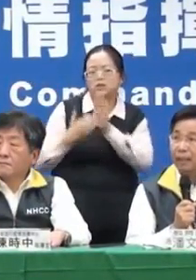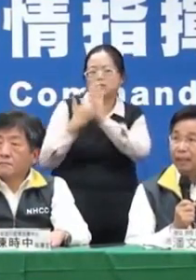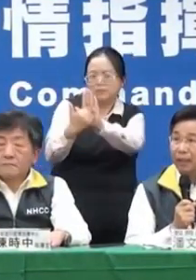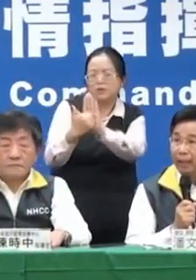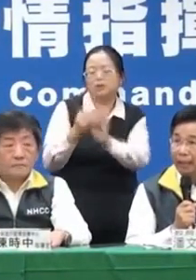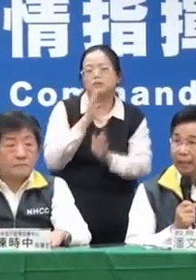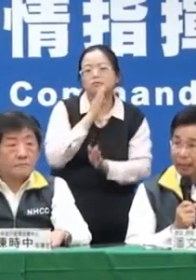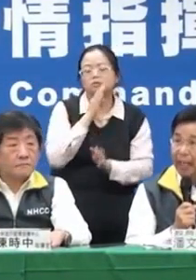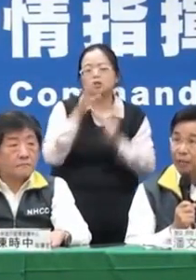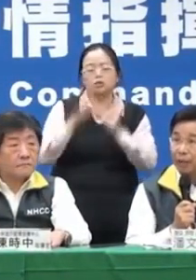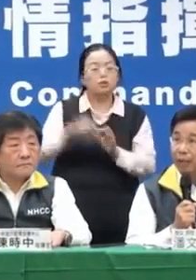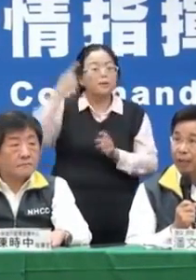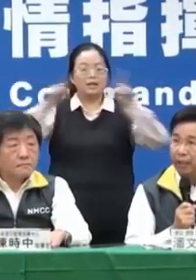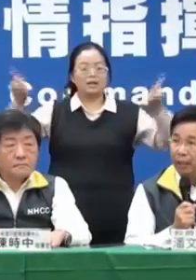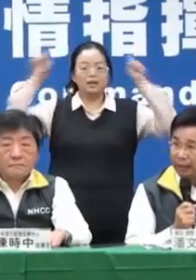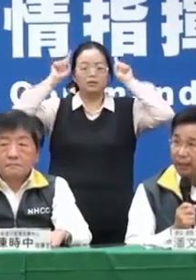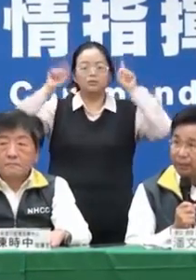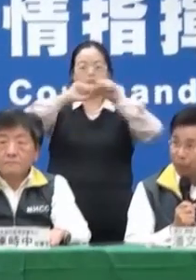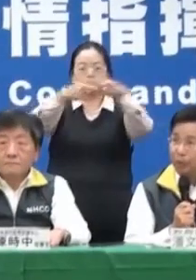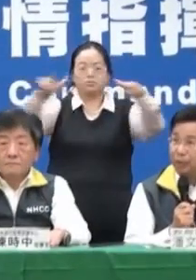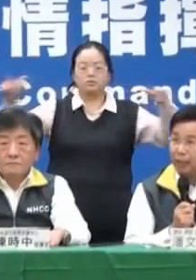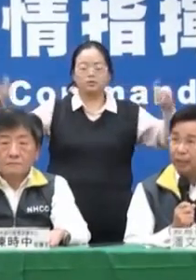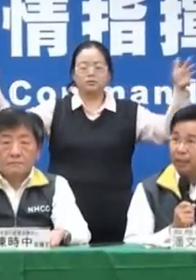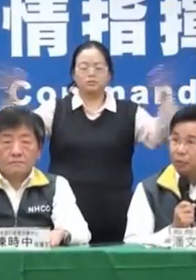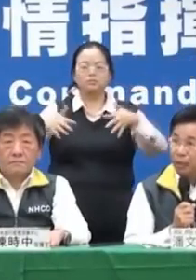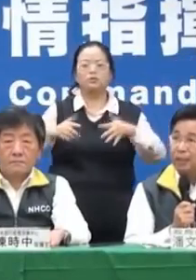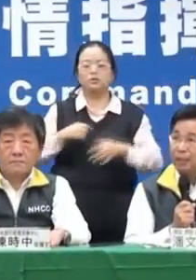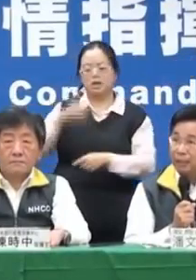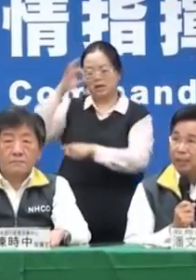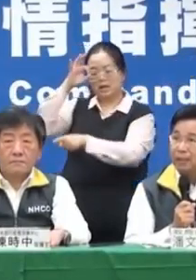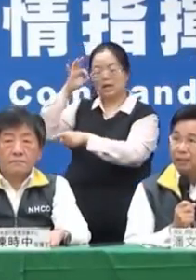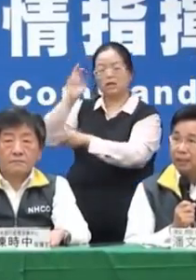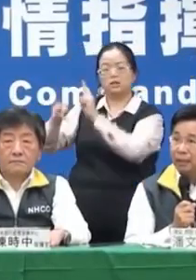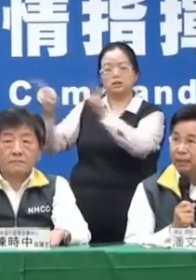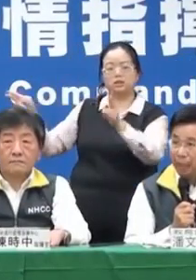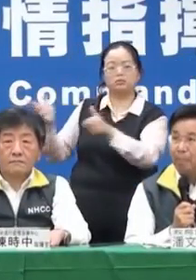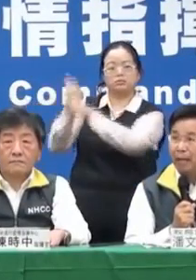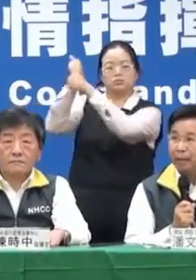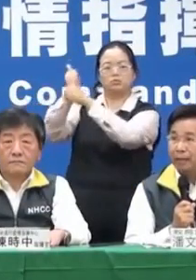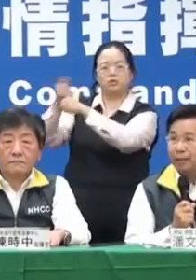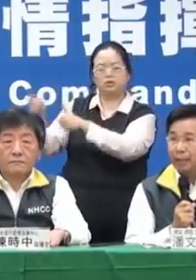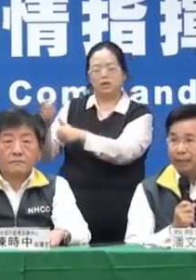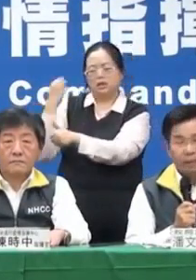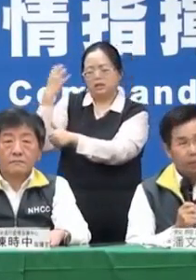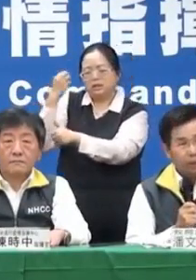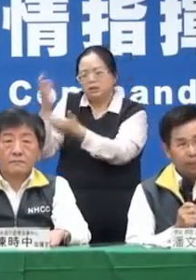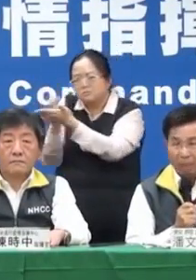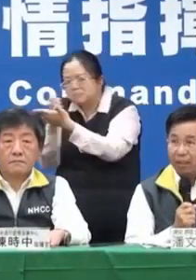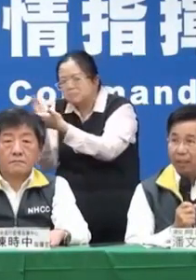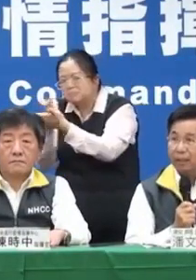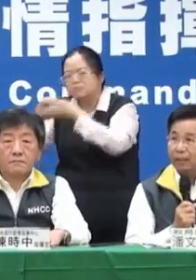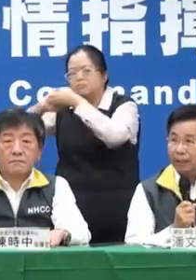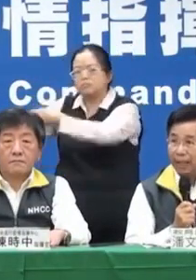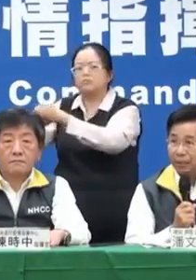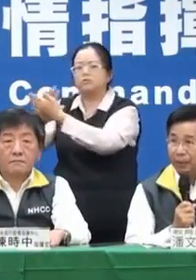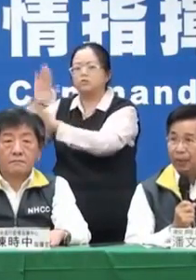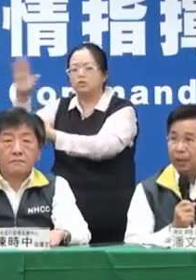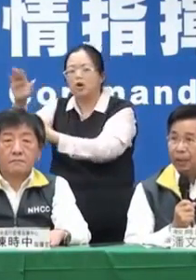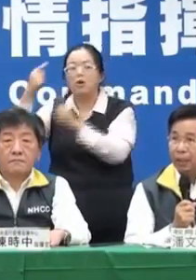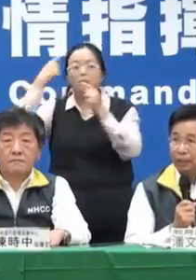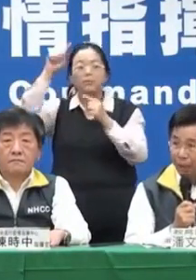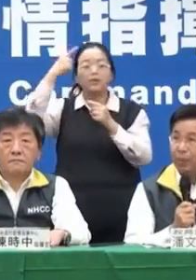天要来跟各大学依照指挥中心最新疫情的研判那会在明天跟各大